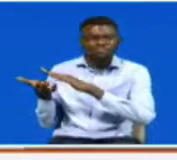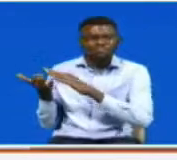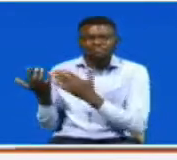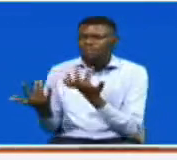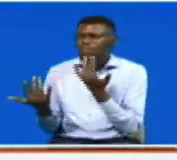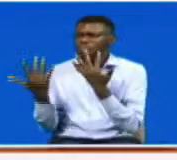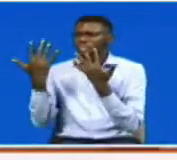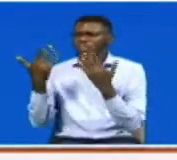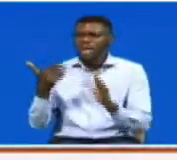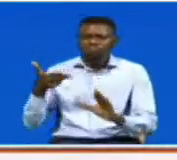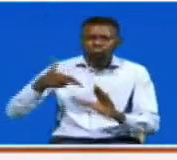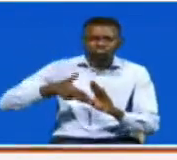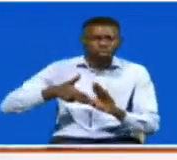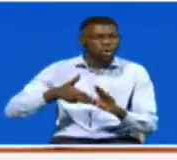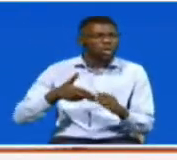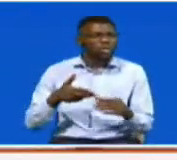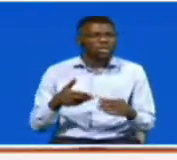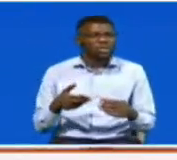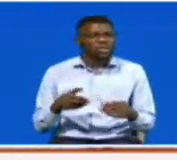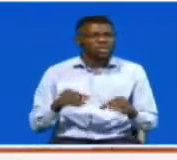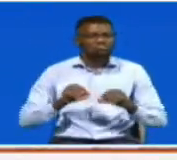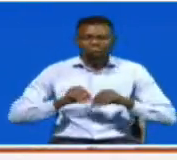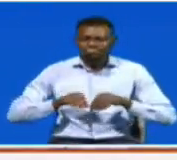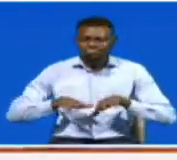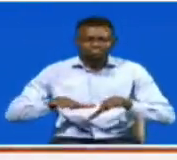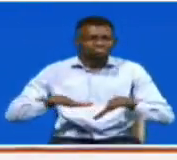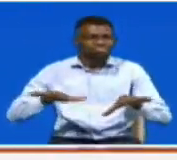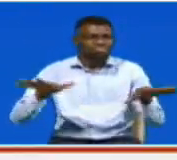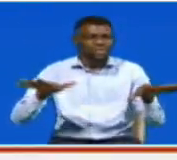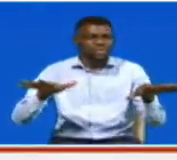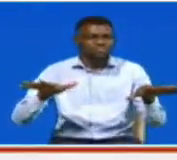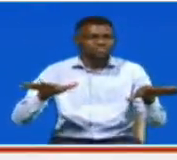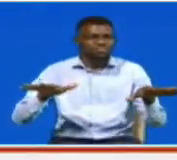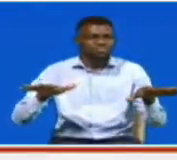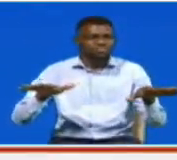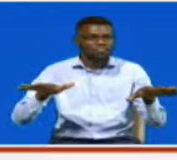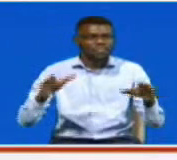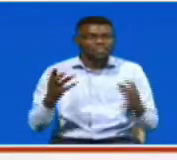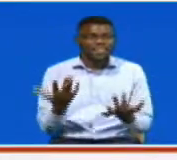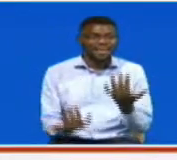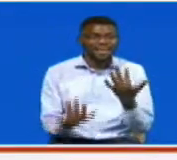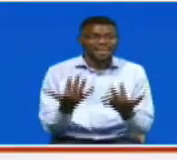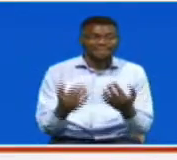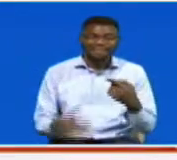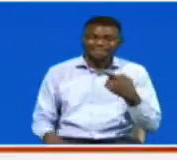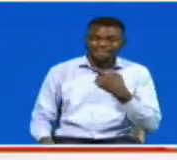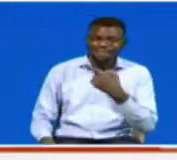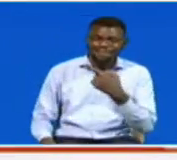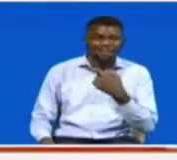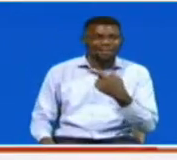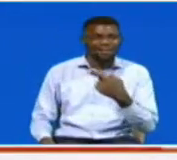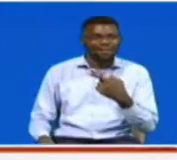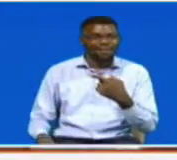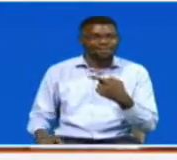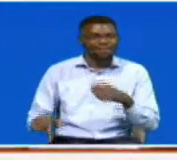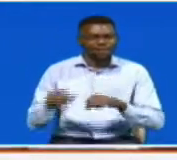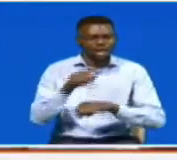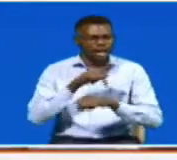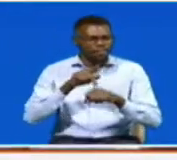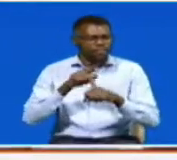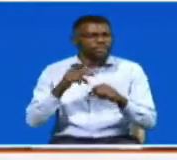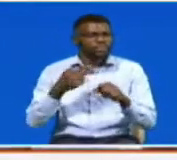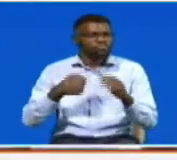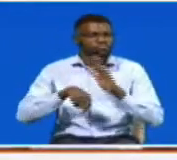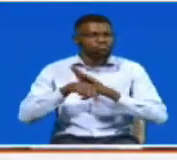chumvi, sijui petrol, paka wakakisha kwamba hii sehemu imechomeka. Raymond Ewoi, mwalimu mkuu wa shule hii ya